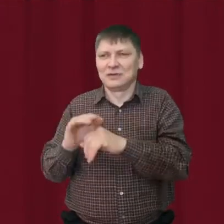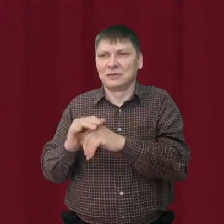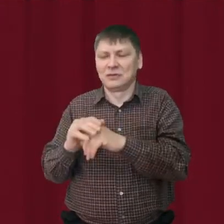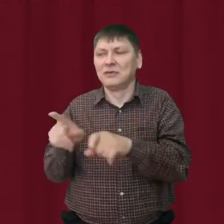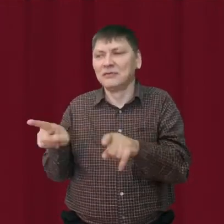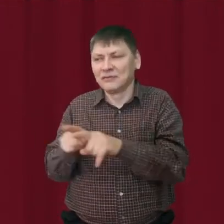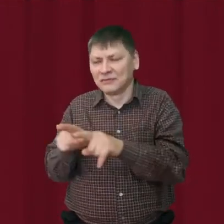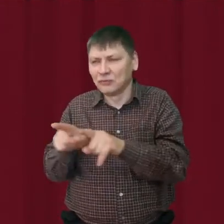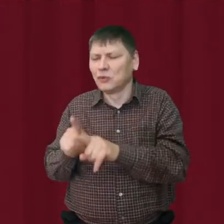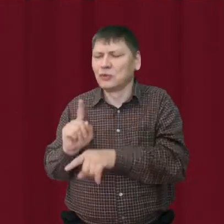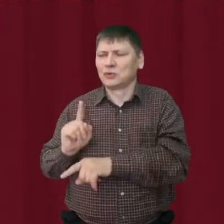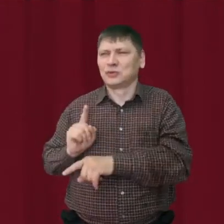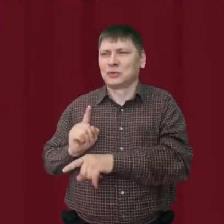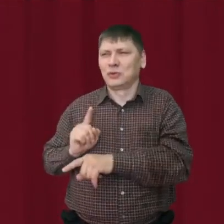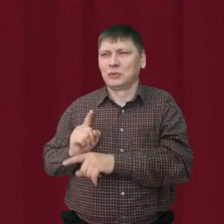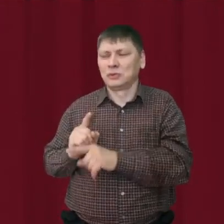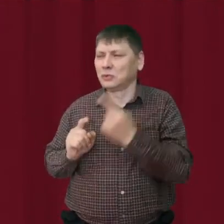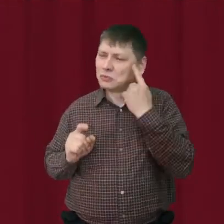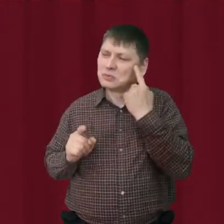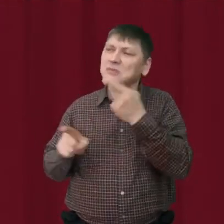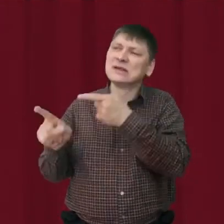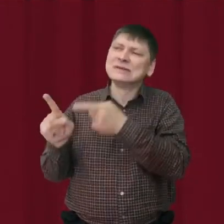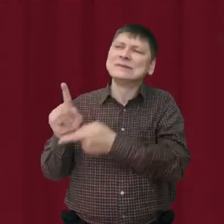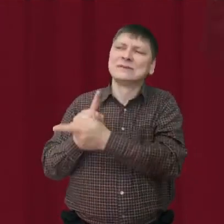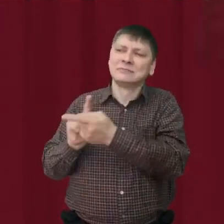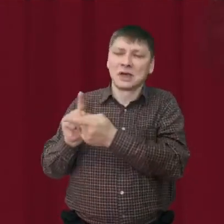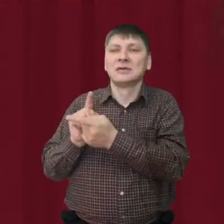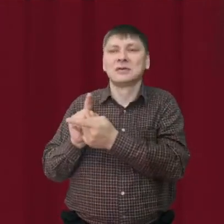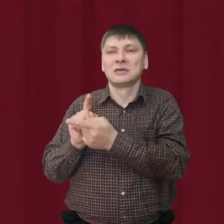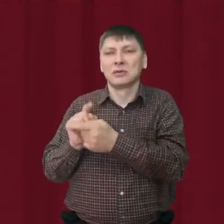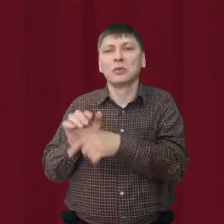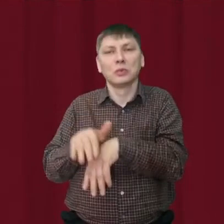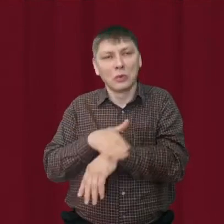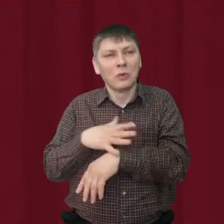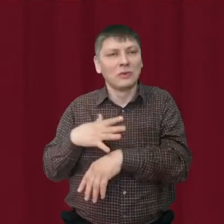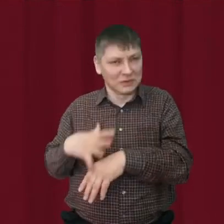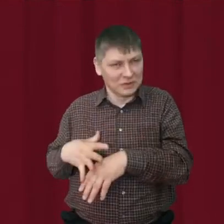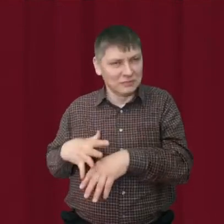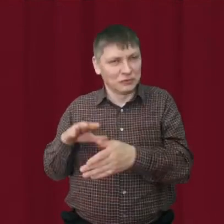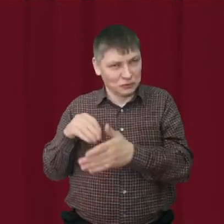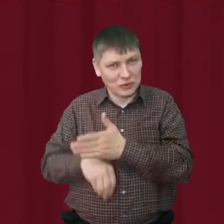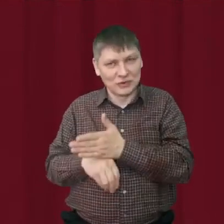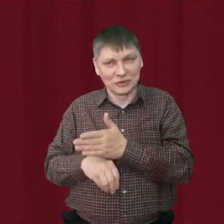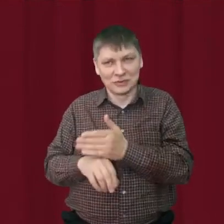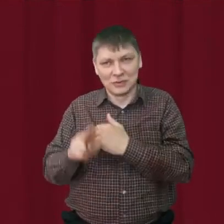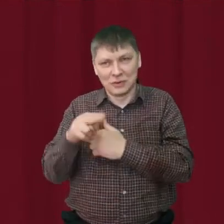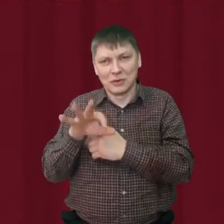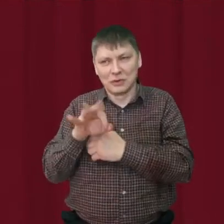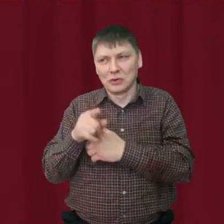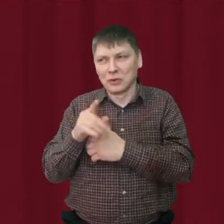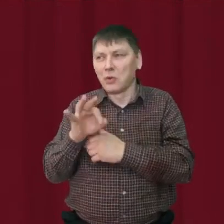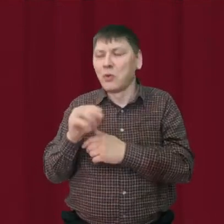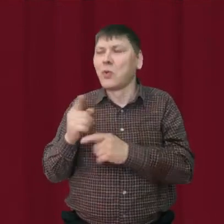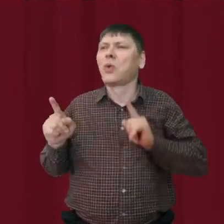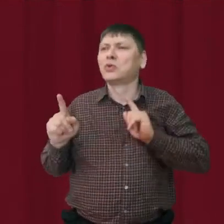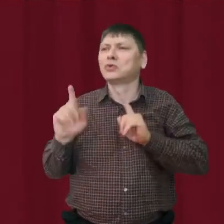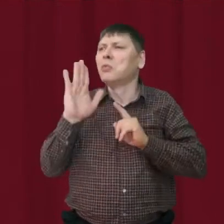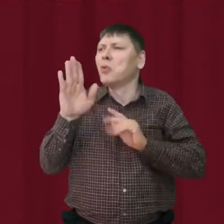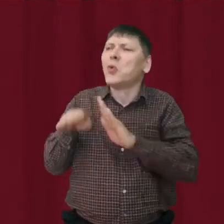и ожидает, что он изменится. Долготерпение, по сути своей, означает ожидание чего-то